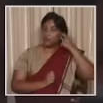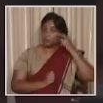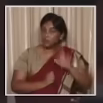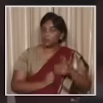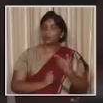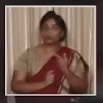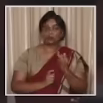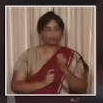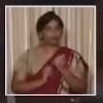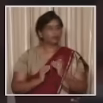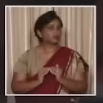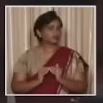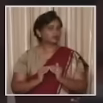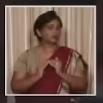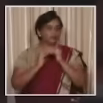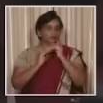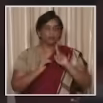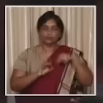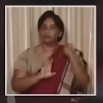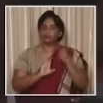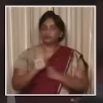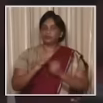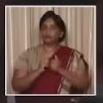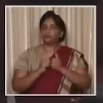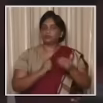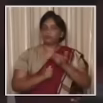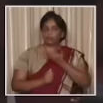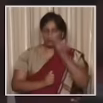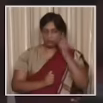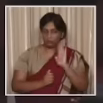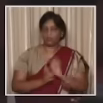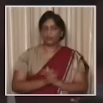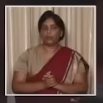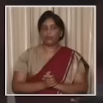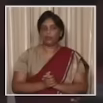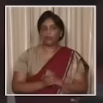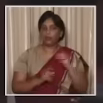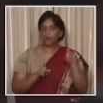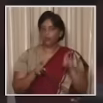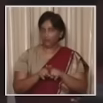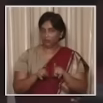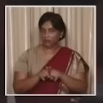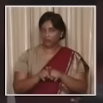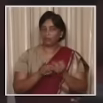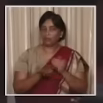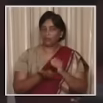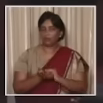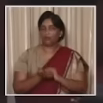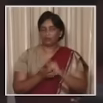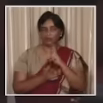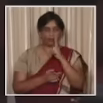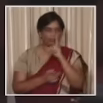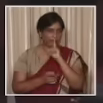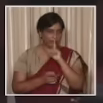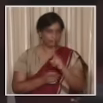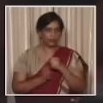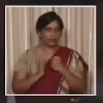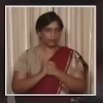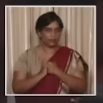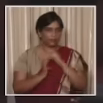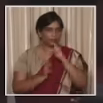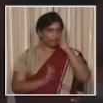වෙන ආර්ථිකය වර්ධනය සඳහා ලබන වර්ෂය තුළ ගමන් කරන්න හැකියාව ලැබේවි කියලා. ඒ එක්කම තව එක කොටසක් තියෙනවා ගරු කතානායකතුමනි